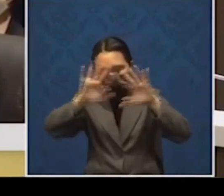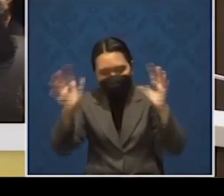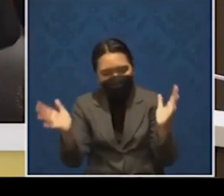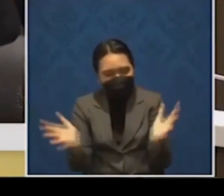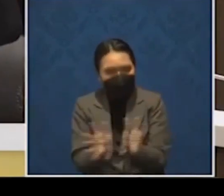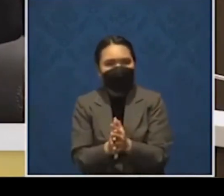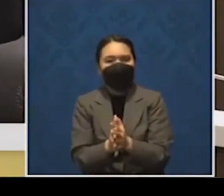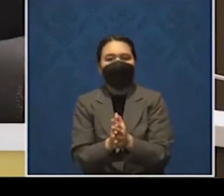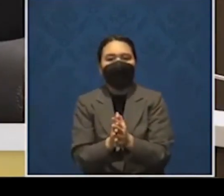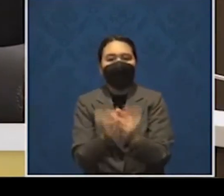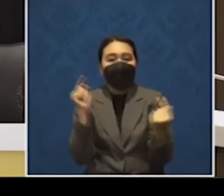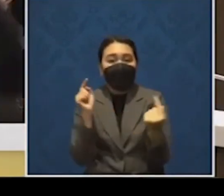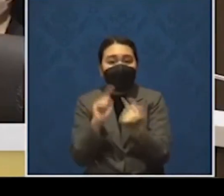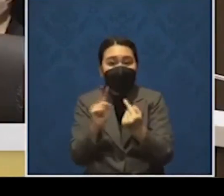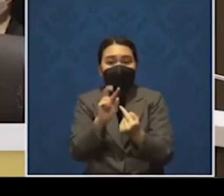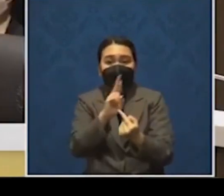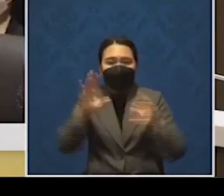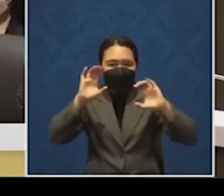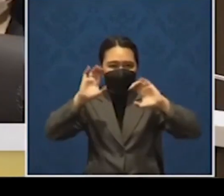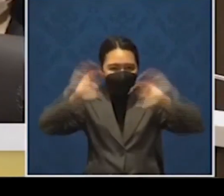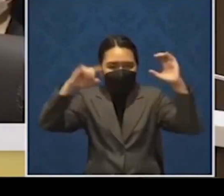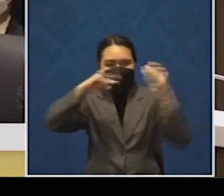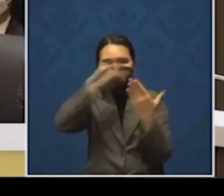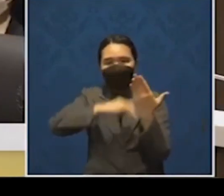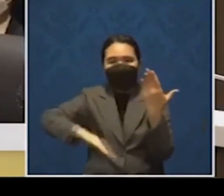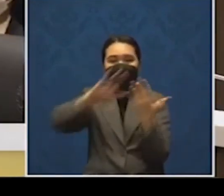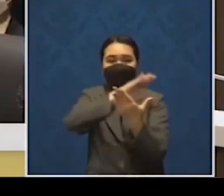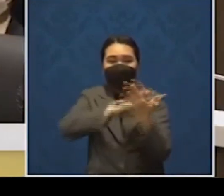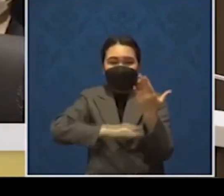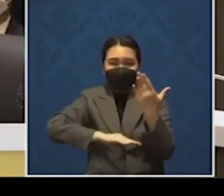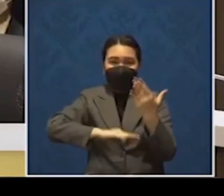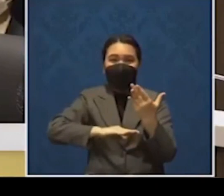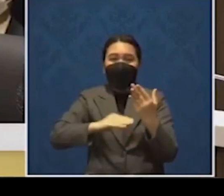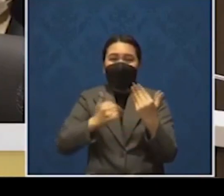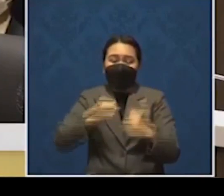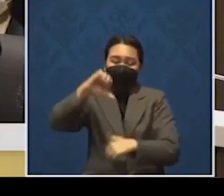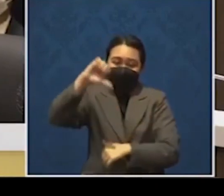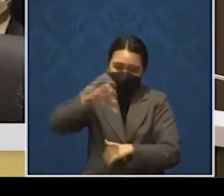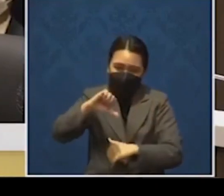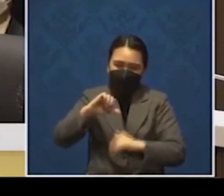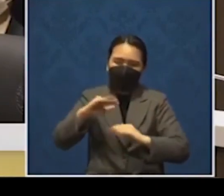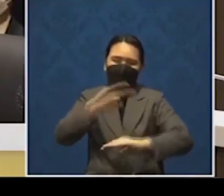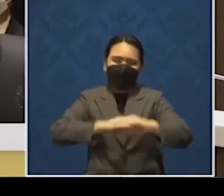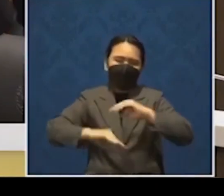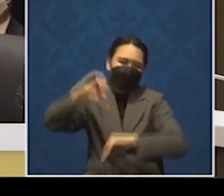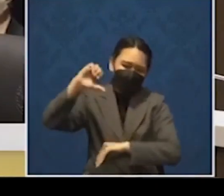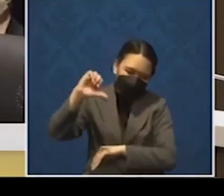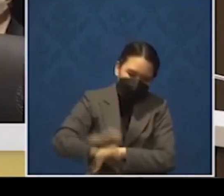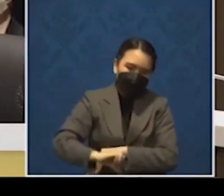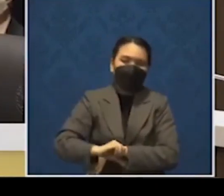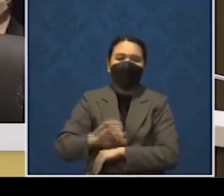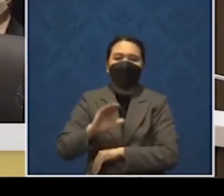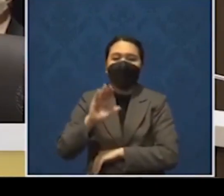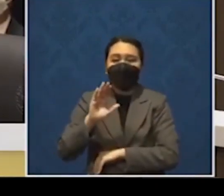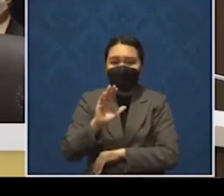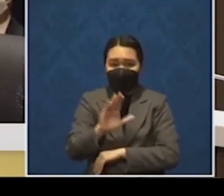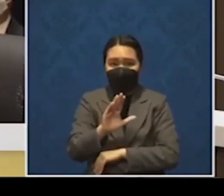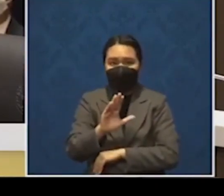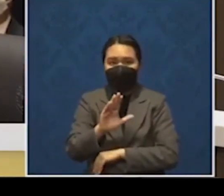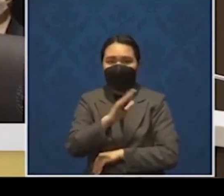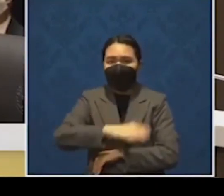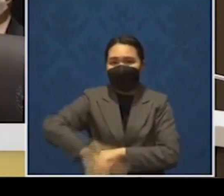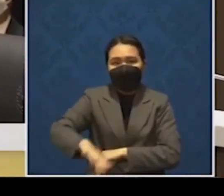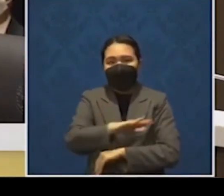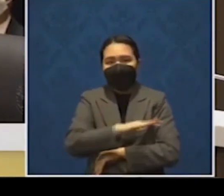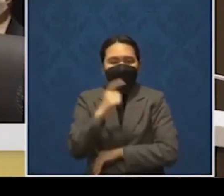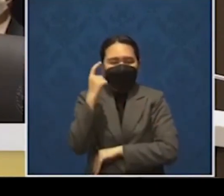ระบบราชการของประเทศนี้ที่ตกต่ำอยู่แล้วให้ตกต่ำลงไปอีกในแบบที่เราไม่อา